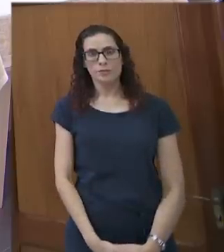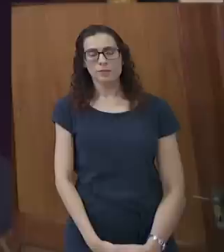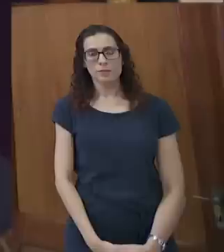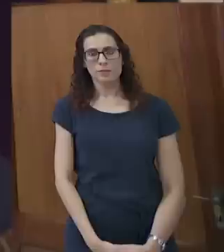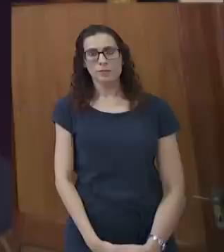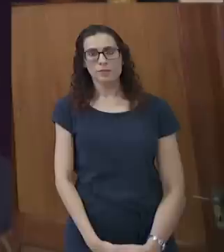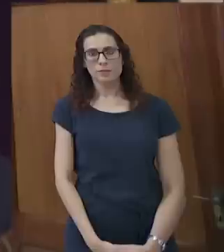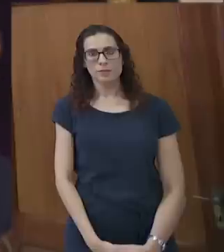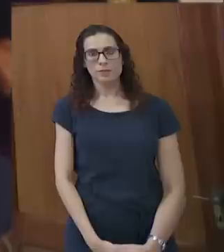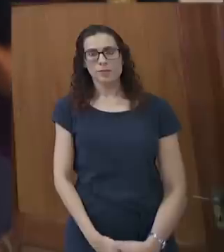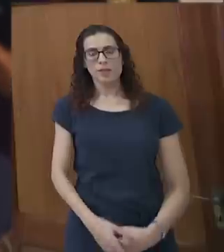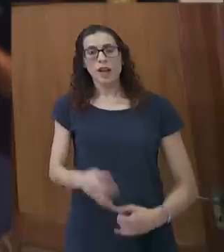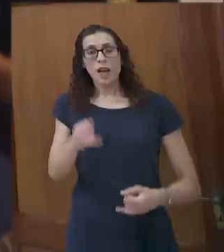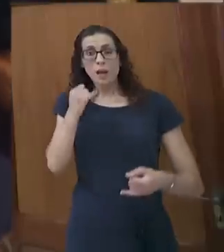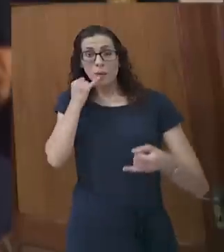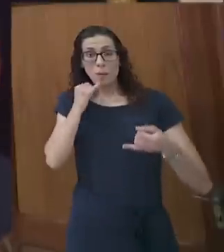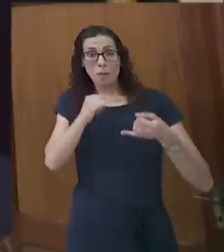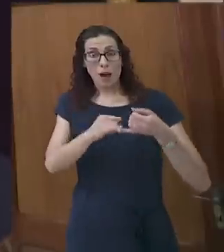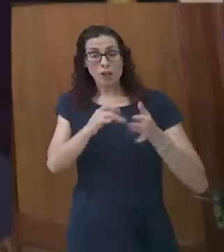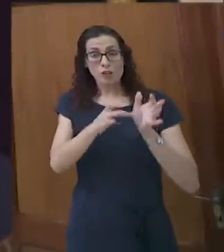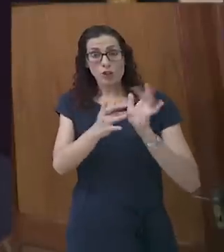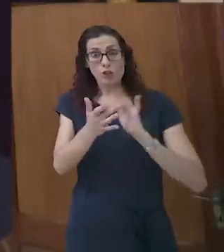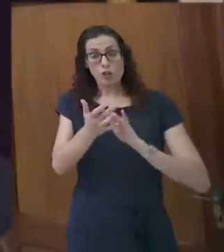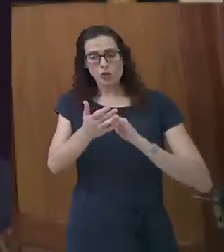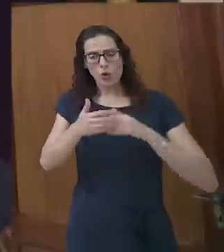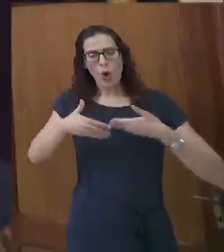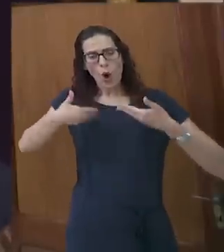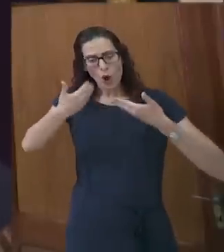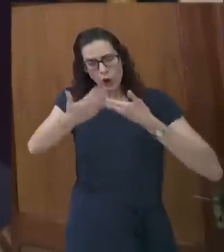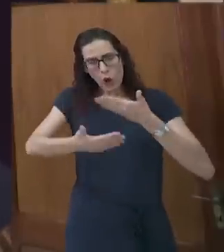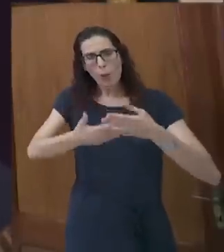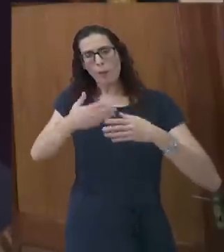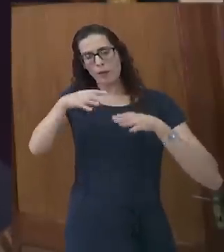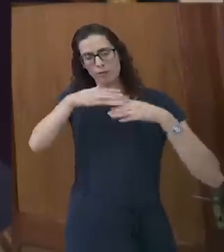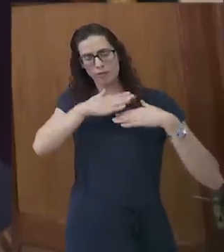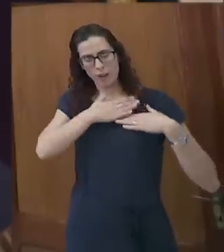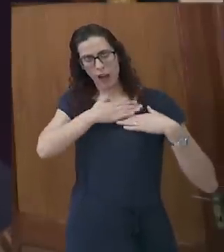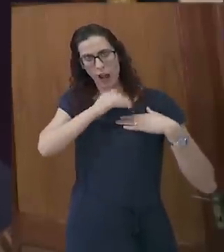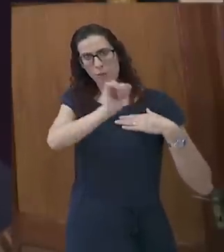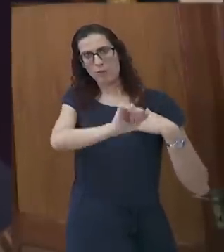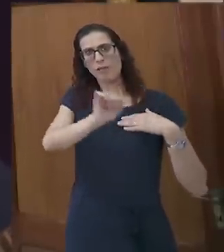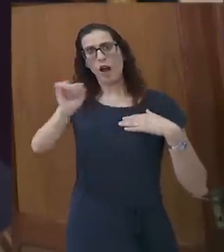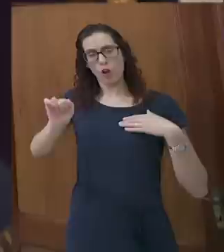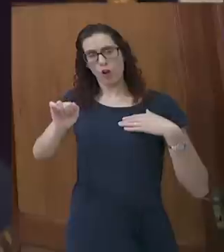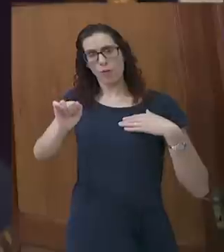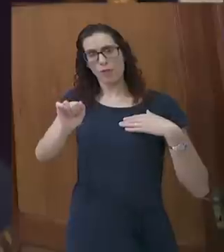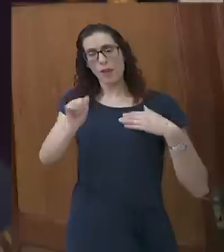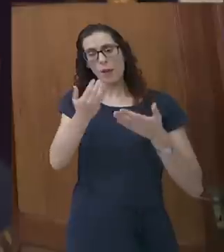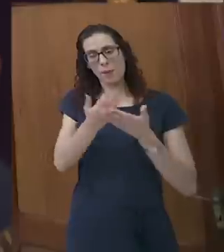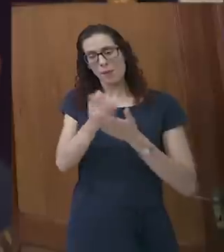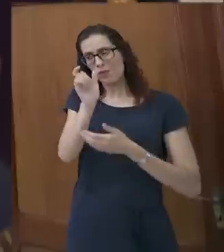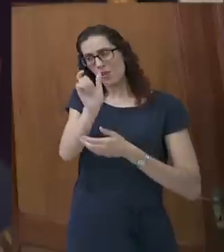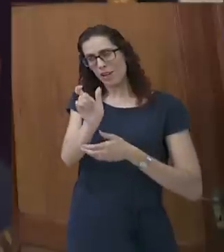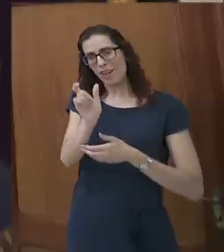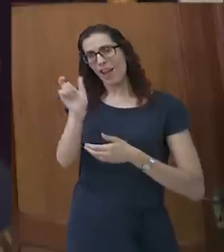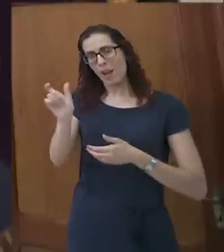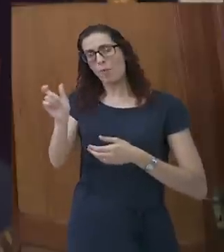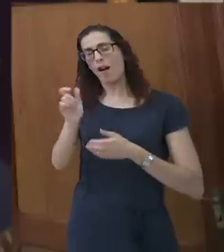ħalli is-slim ta' Kristu isaltan fi qlubkom. Ħalli il-kelma ta'